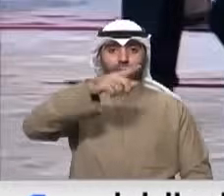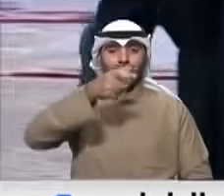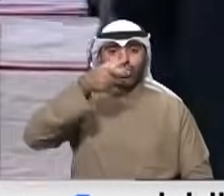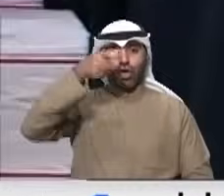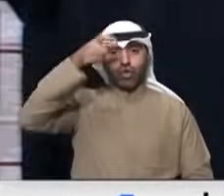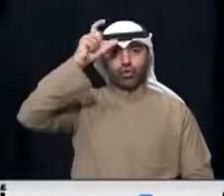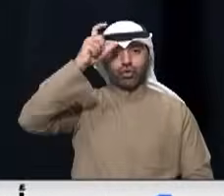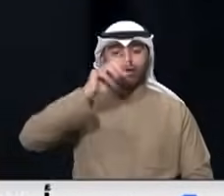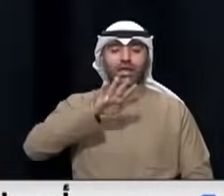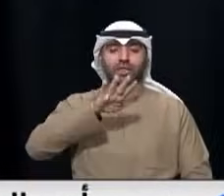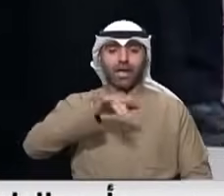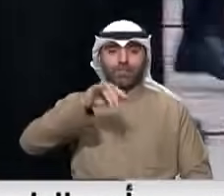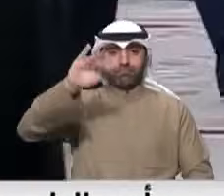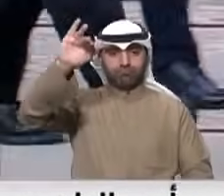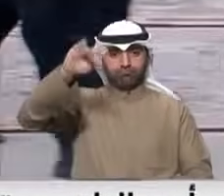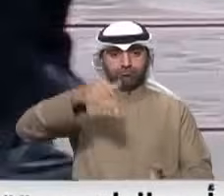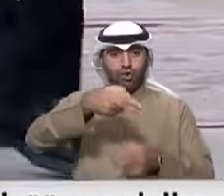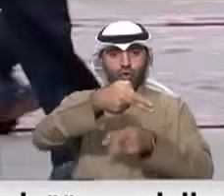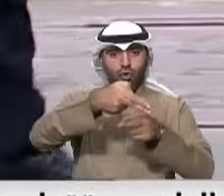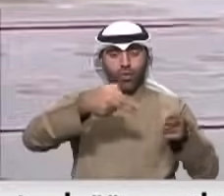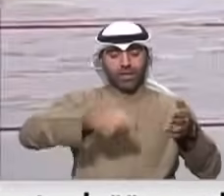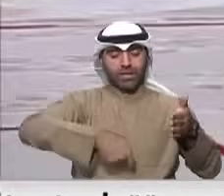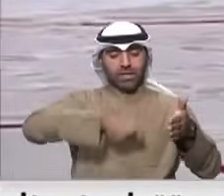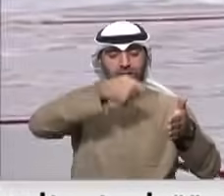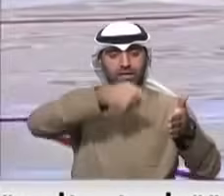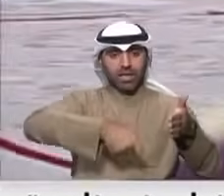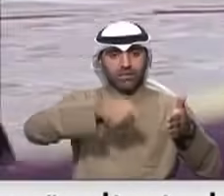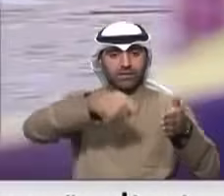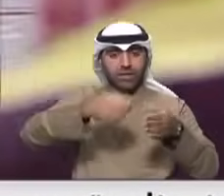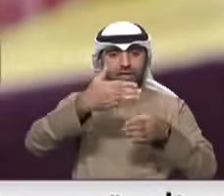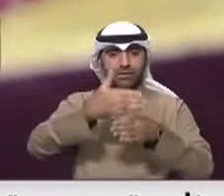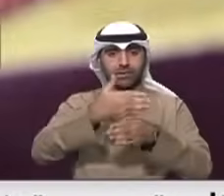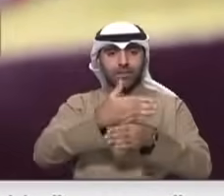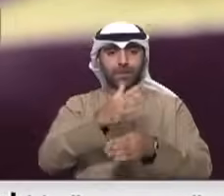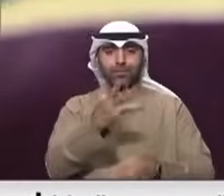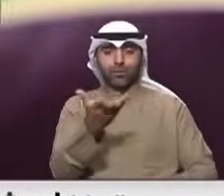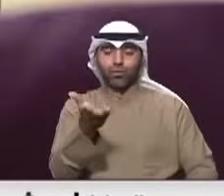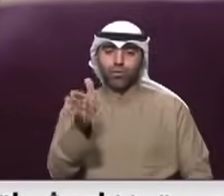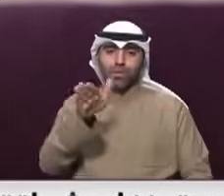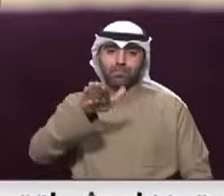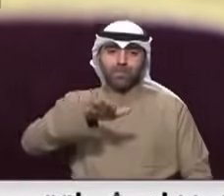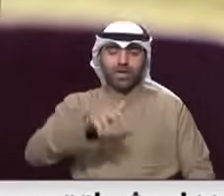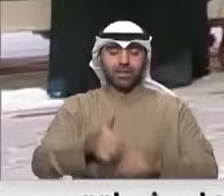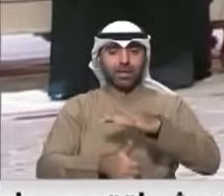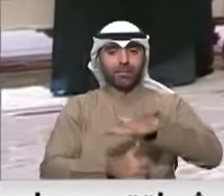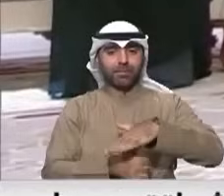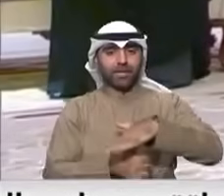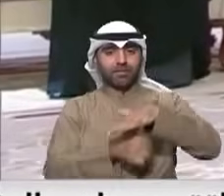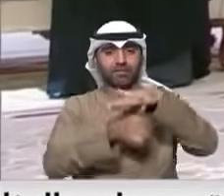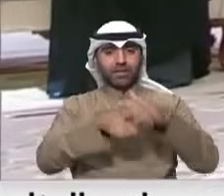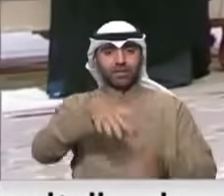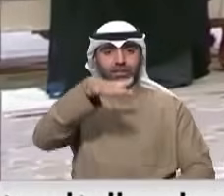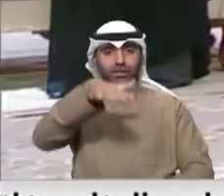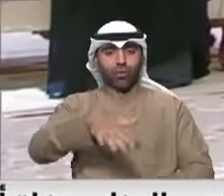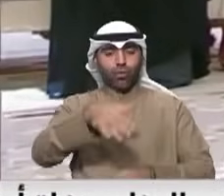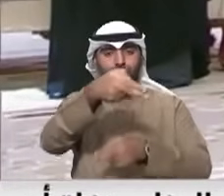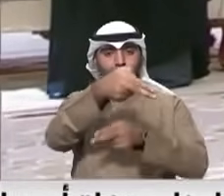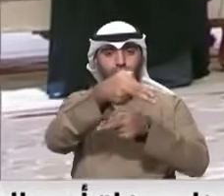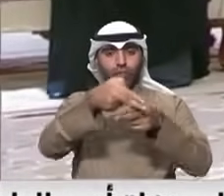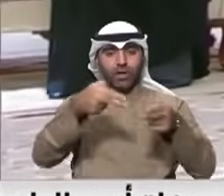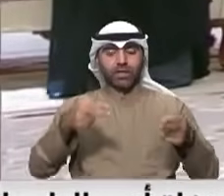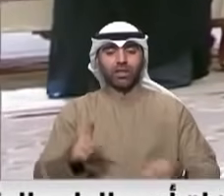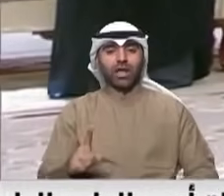بتقديم واجب العزاء في وفاه فقيد الوطن المغفور له باذن الله تعالى حضره صاحب السمو امير البلاد